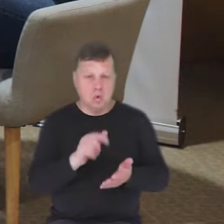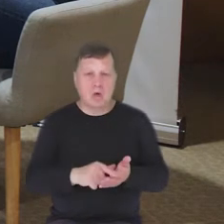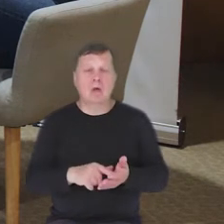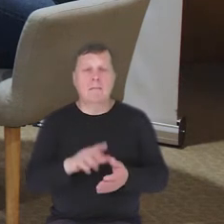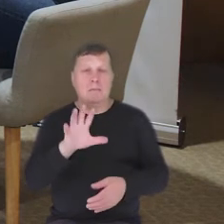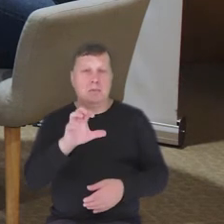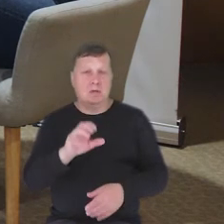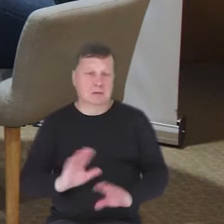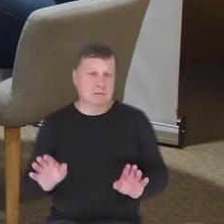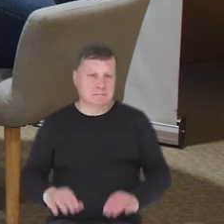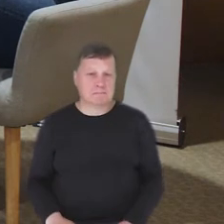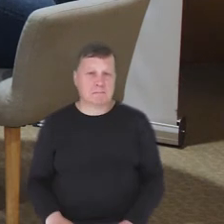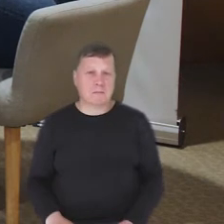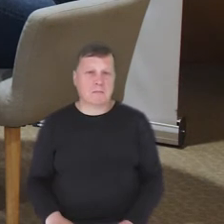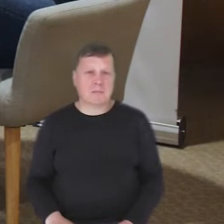500.